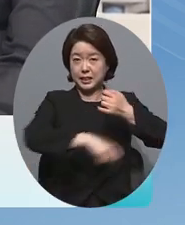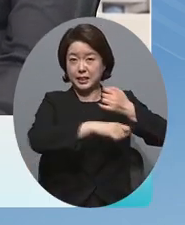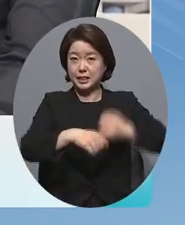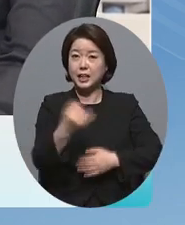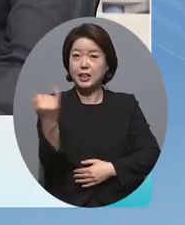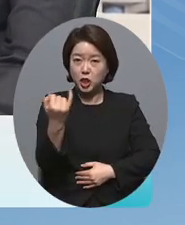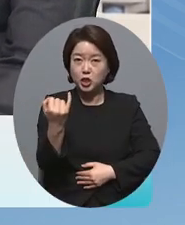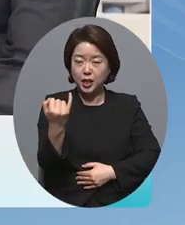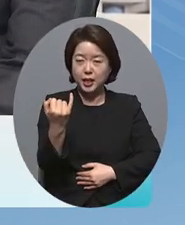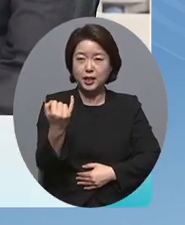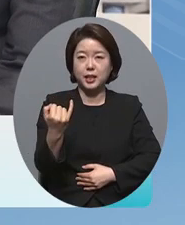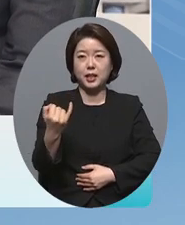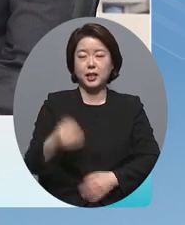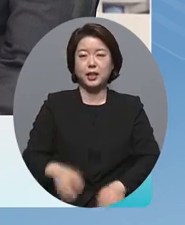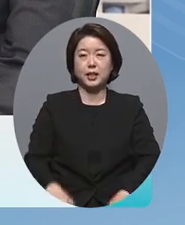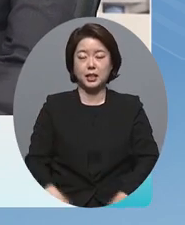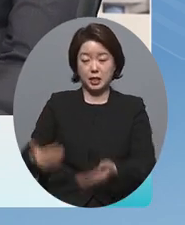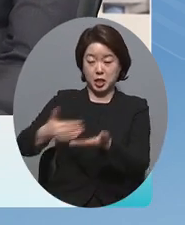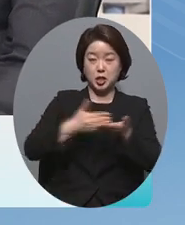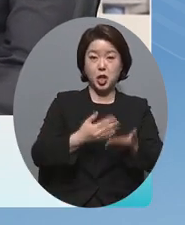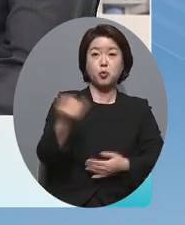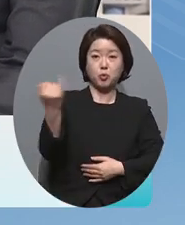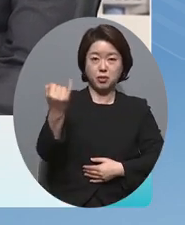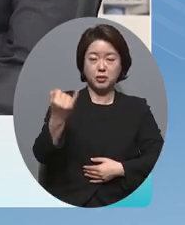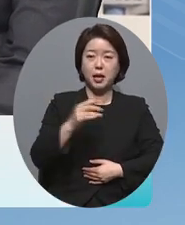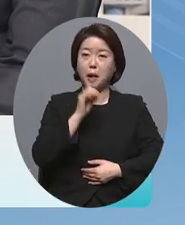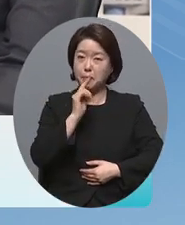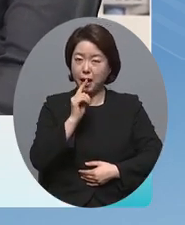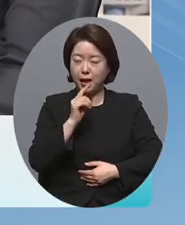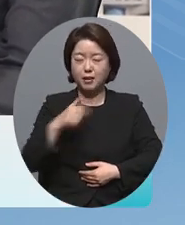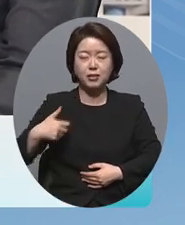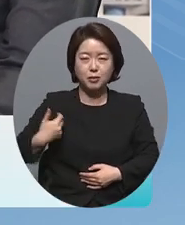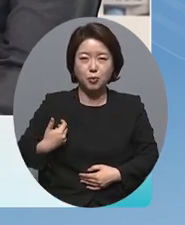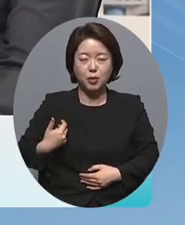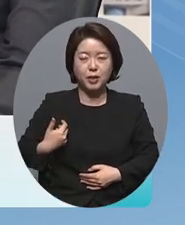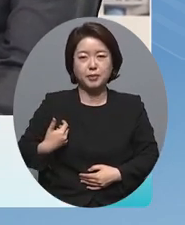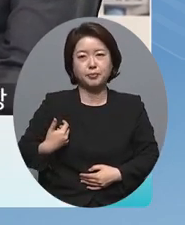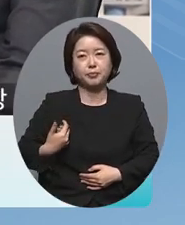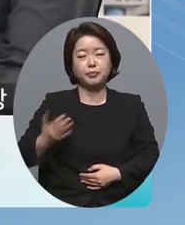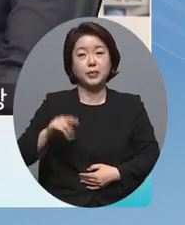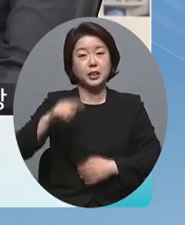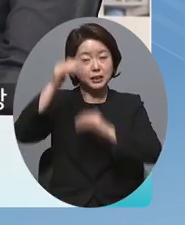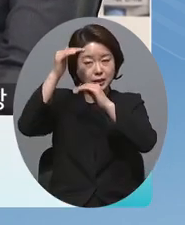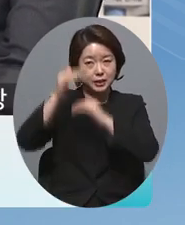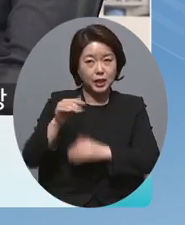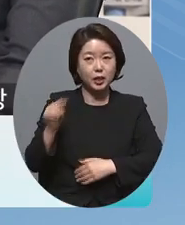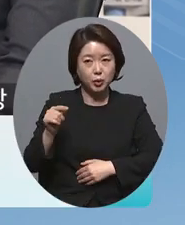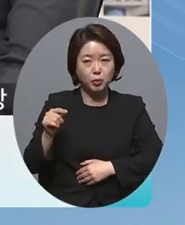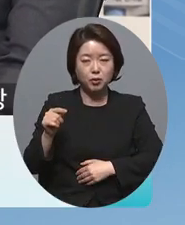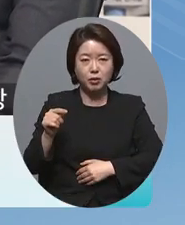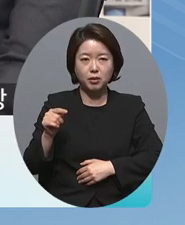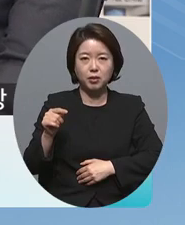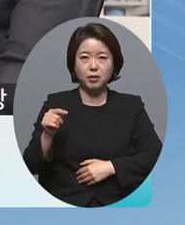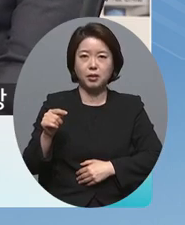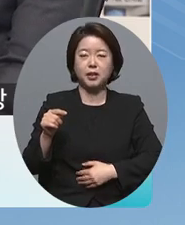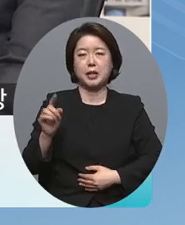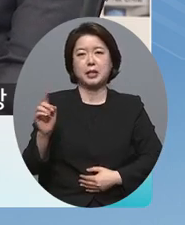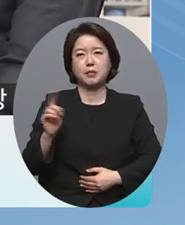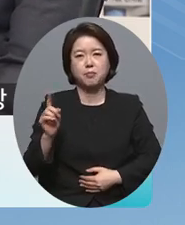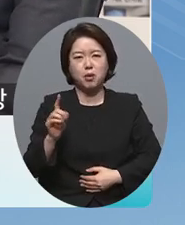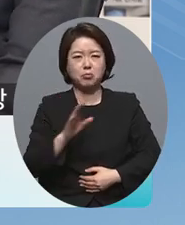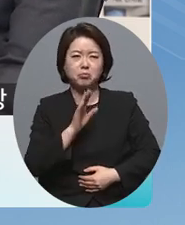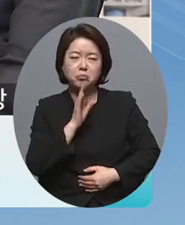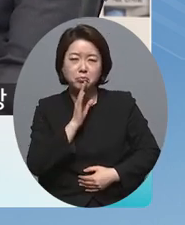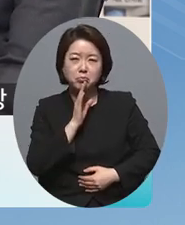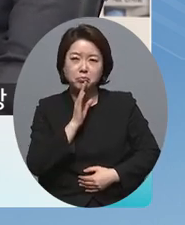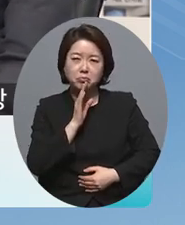첼리스트라는 여성의 진술인지 뭔지는 모르겠으나 네. 여튼 그 내용이 뭐 거의 이 그 팩트